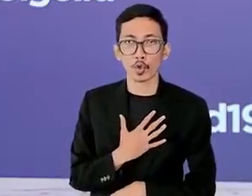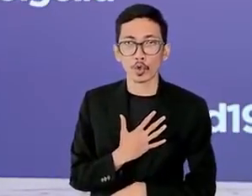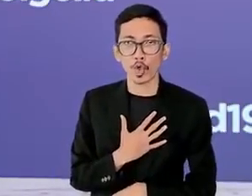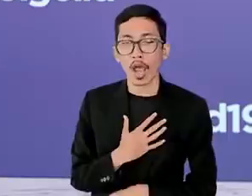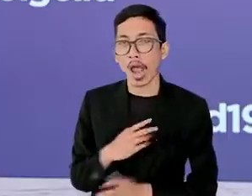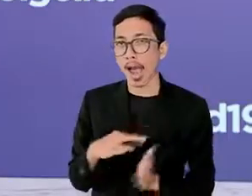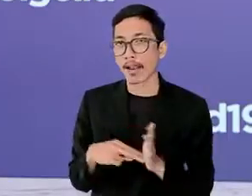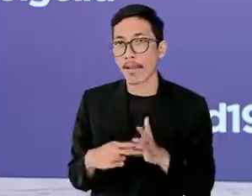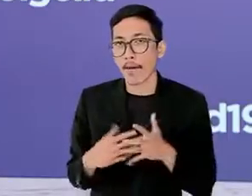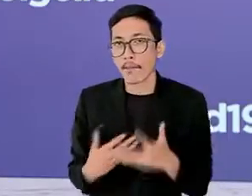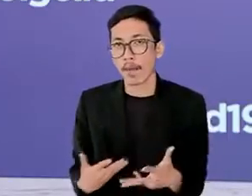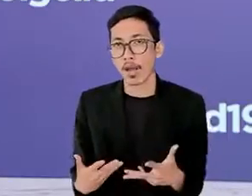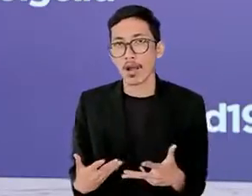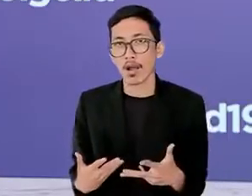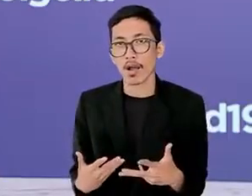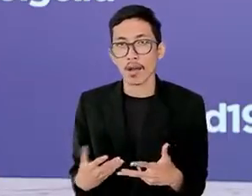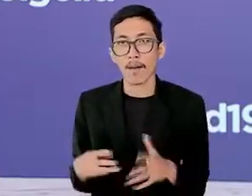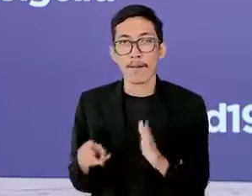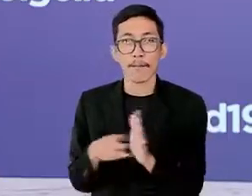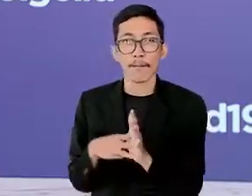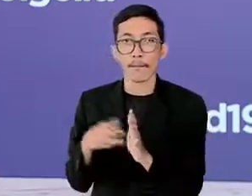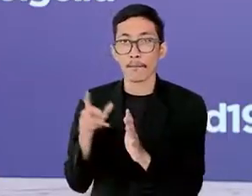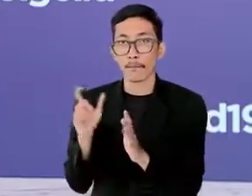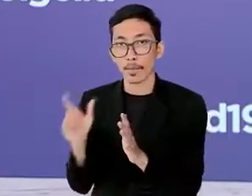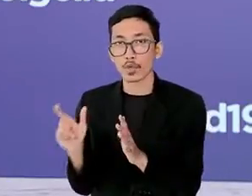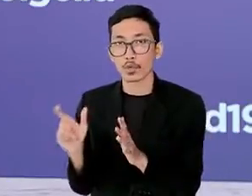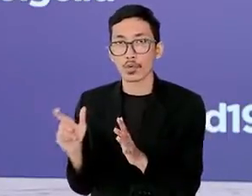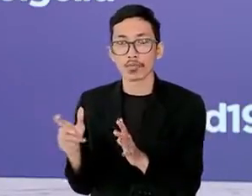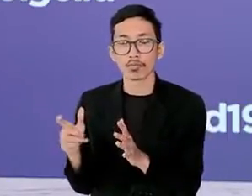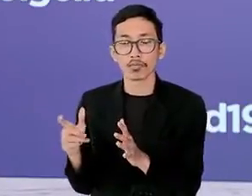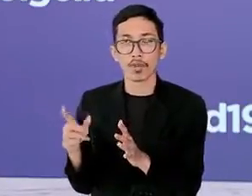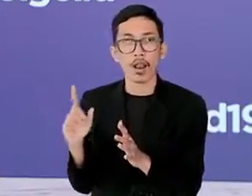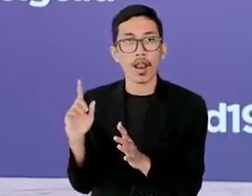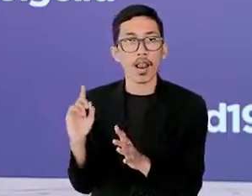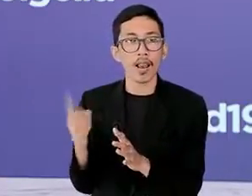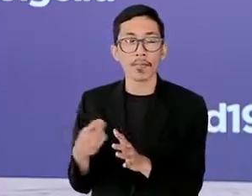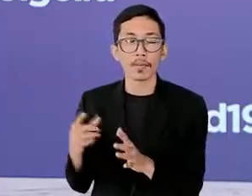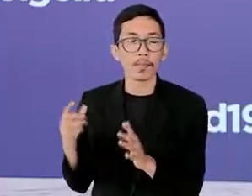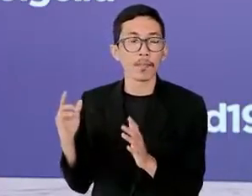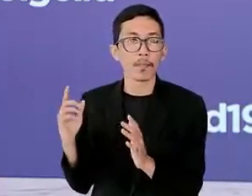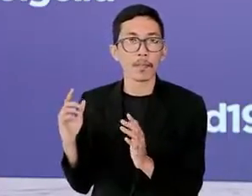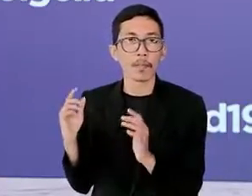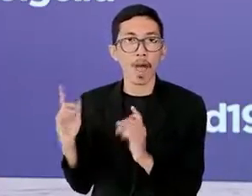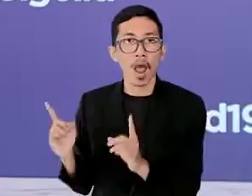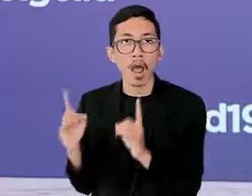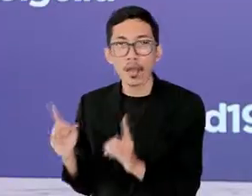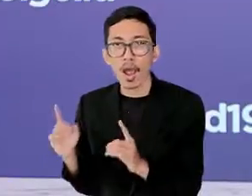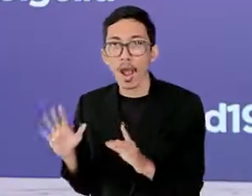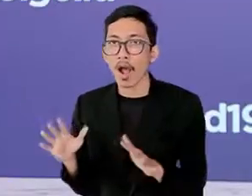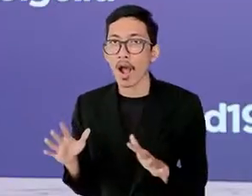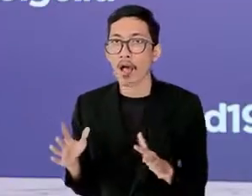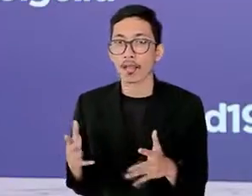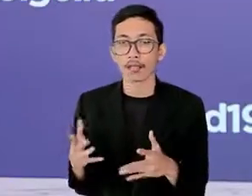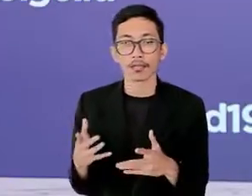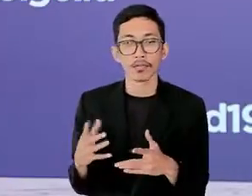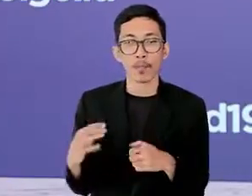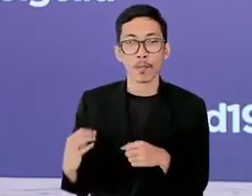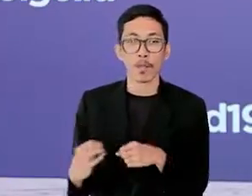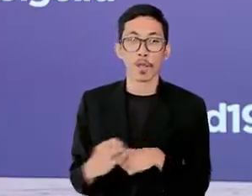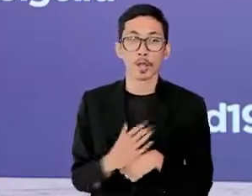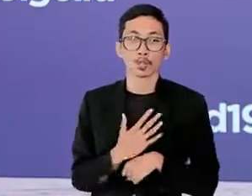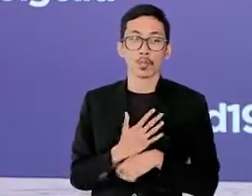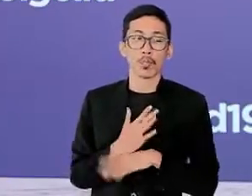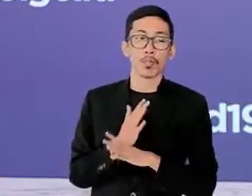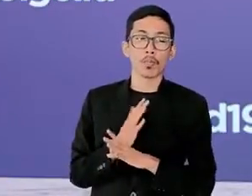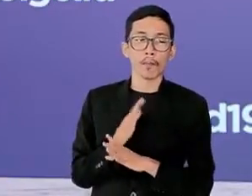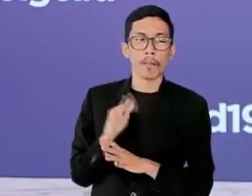indikasi karakteristik new seperti lebih ganas dibanding Delta atau dapat menghindari kekebalan tubuh masih